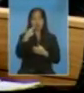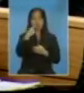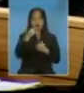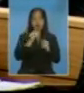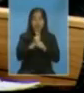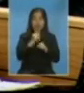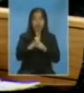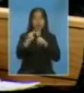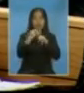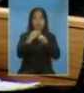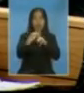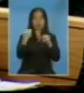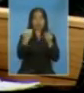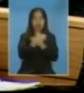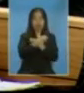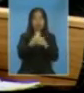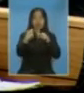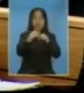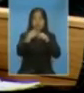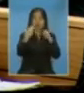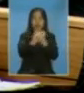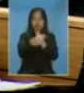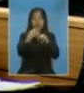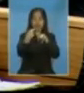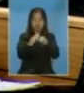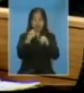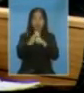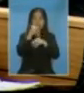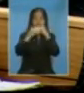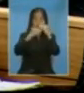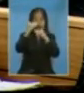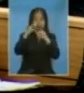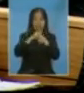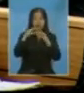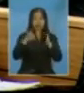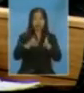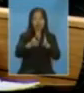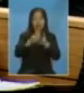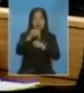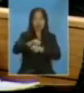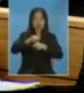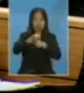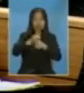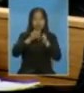จรเพิ่มประสิทธิภาพทางหลวงสายหลักพร้อมทั้งพัฒนาเส้นทางเชื่อมโยงพื้นที่เกษตรอุตสาหกรรมและแหล่งท่องเที่ยว